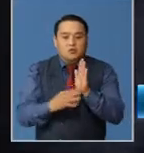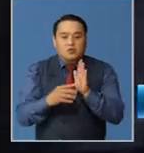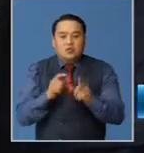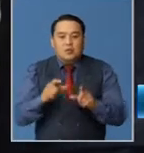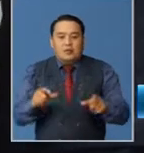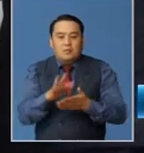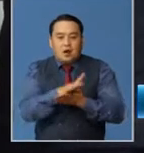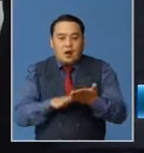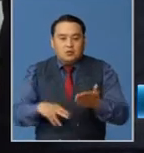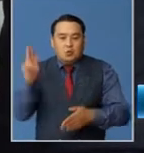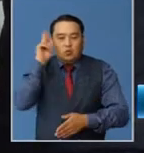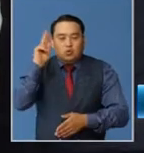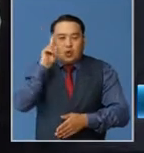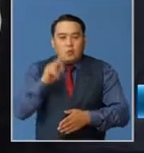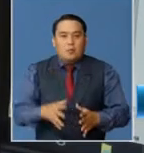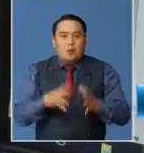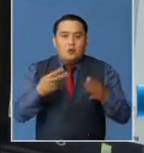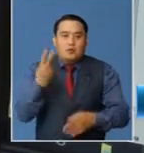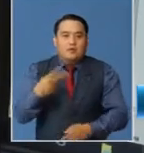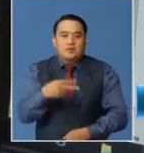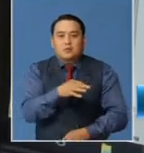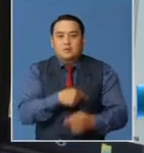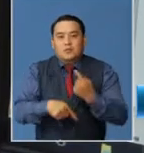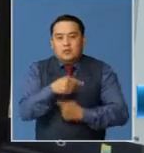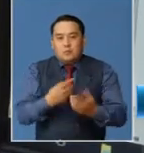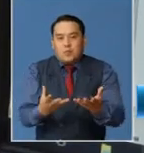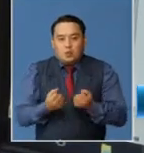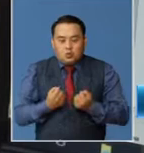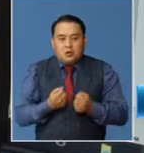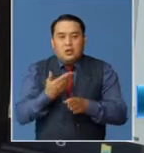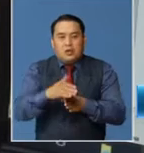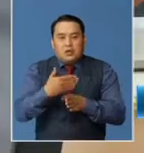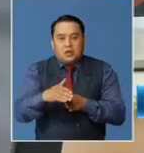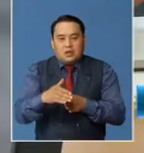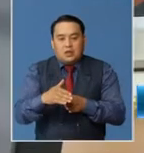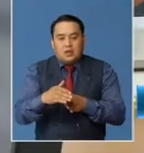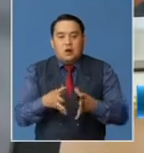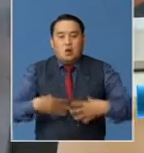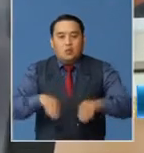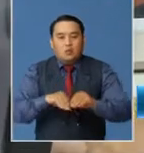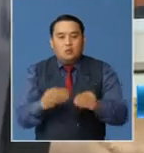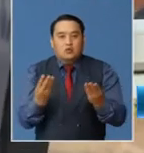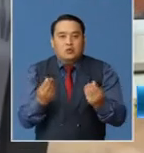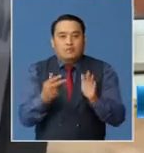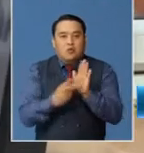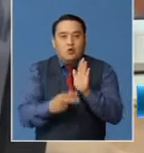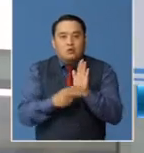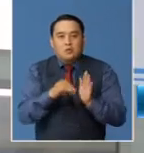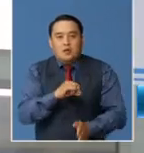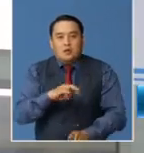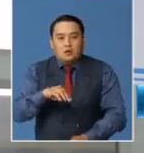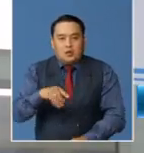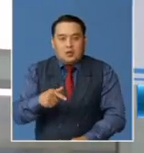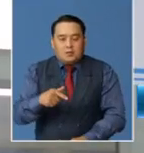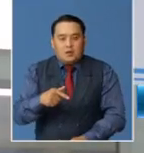района продолжают учебу. Более 20 предпринимателей получили микрокредиты на общую сумму 80 миллионов